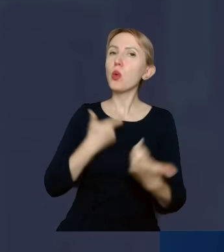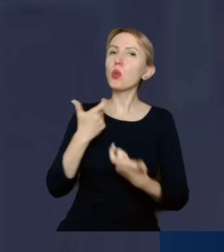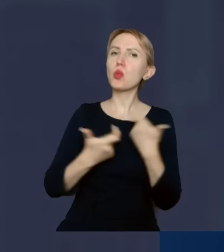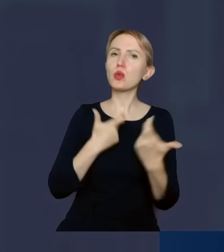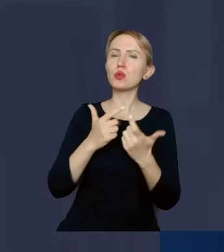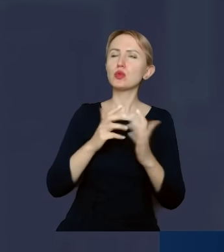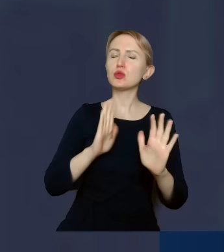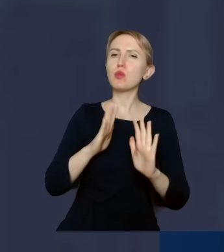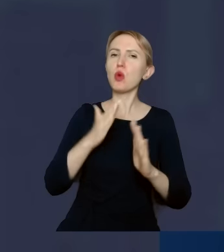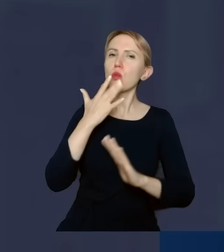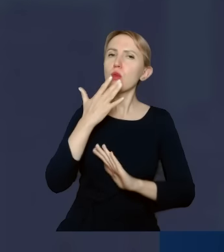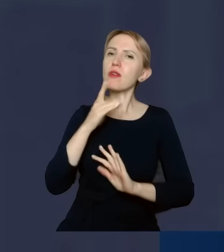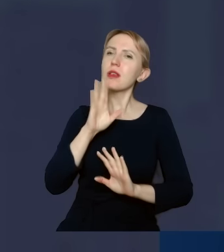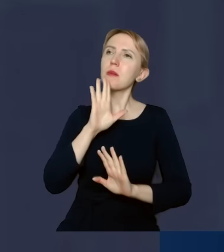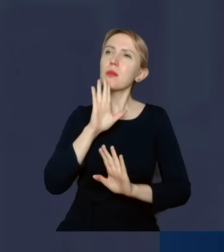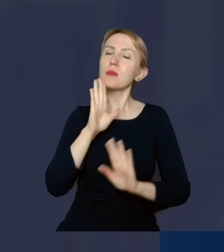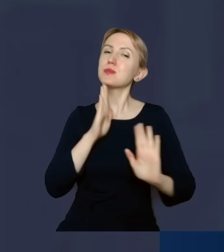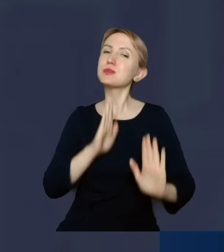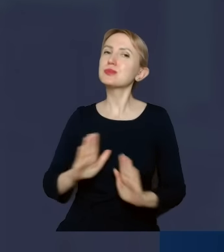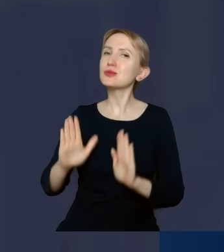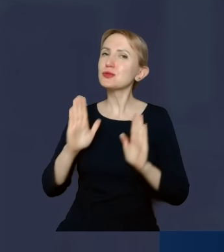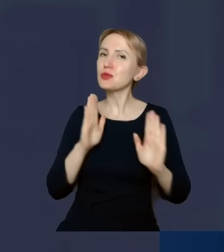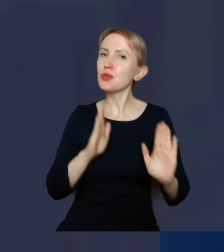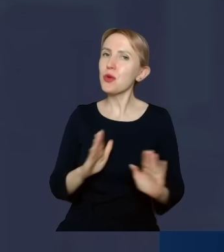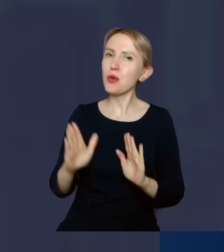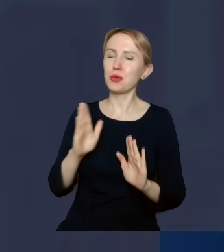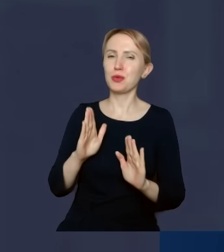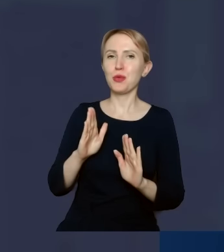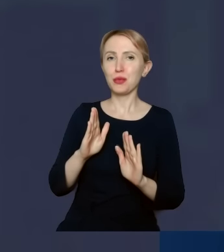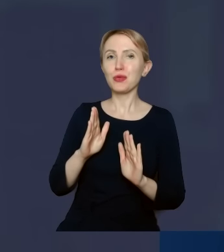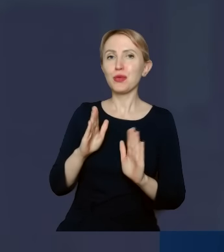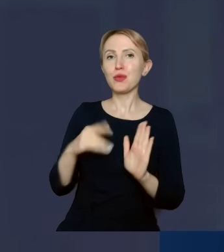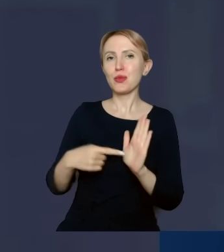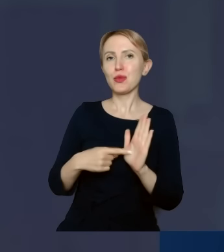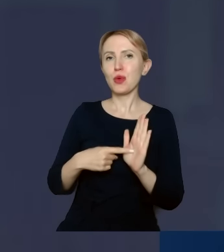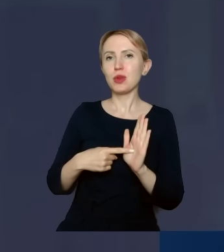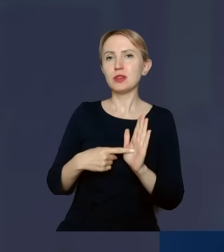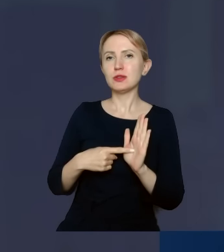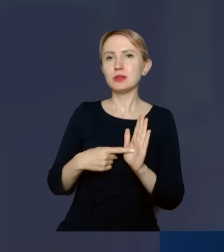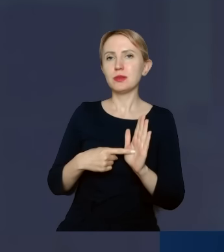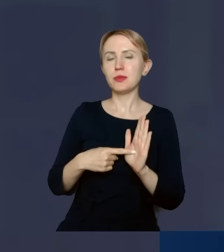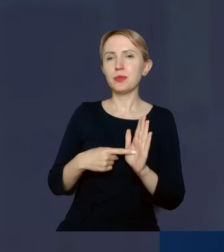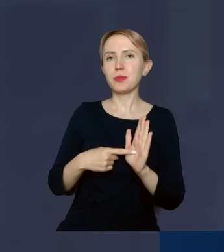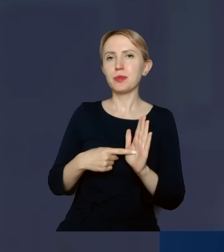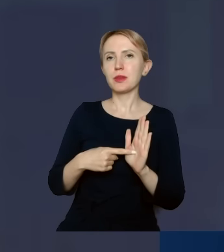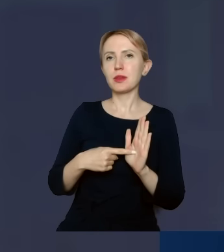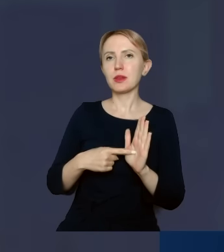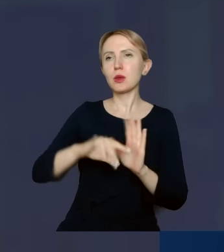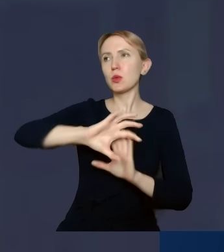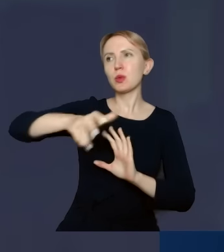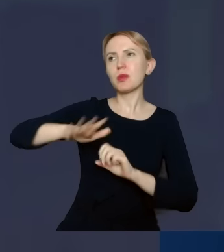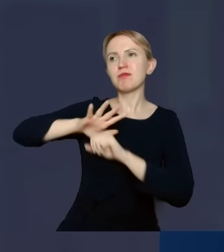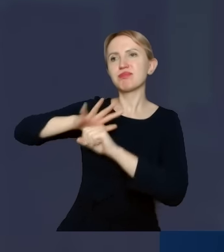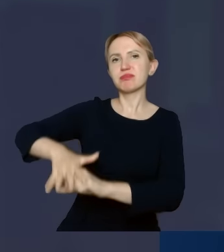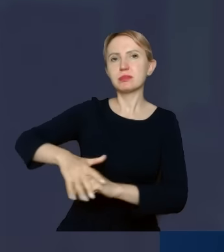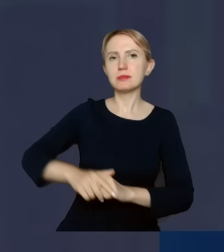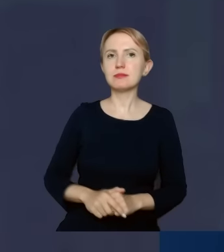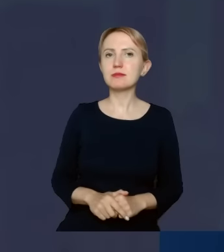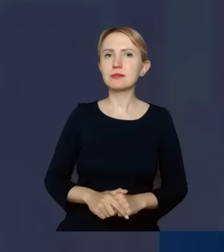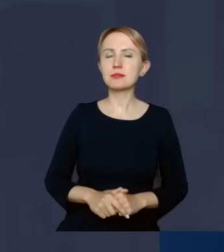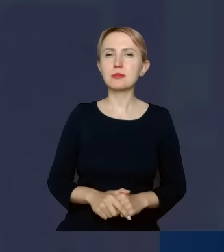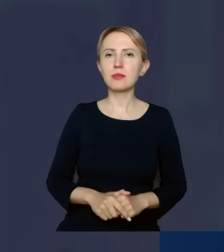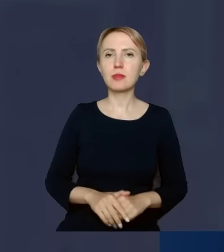narracji, która miała jakby przygotować do tego, żeby zdeprecjonować jakieś tam podmioty i żeby jakby